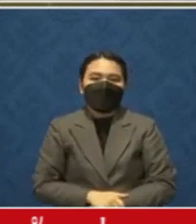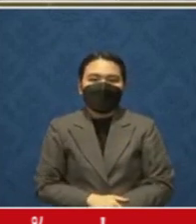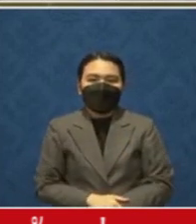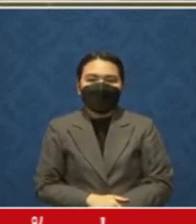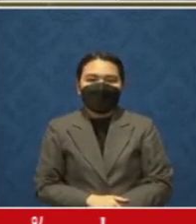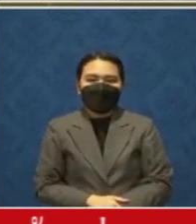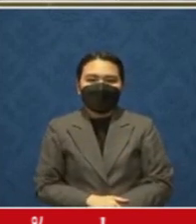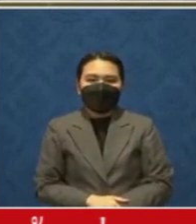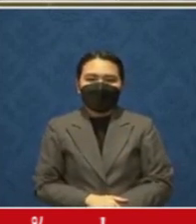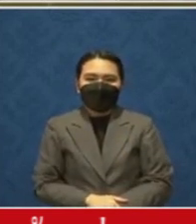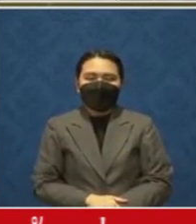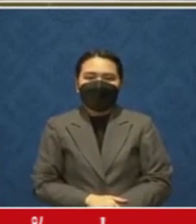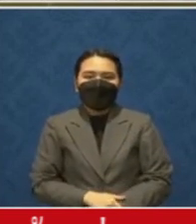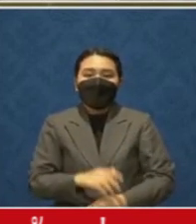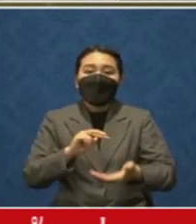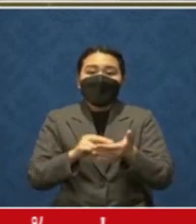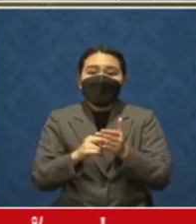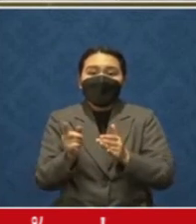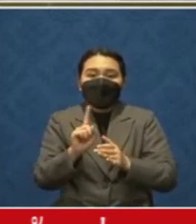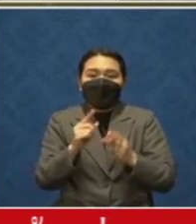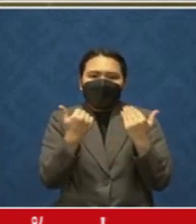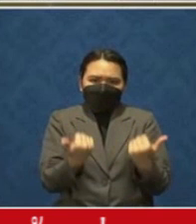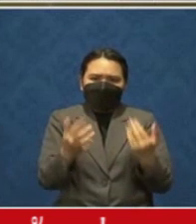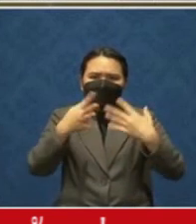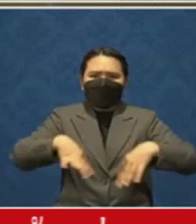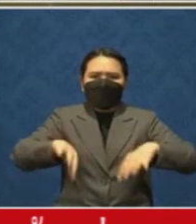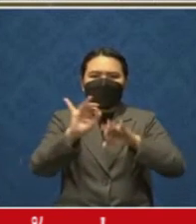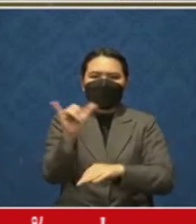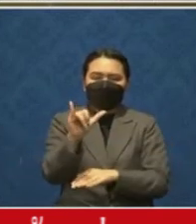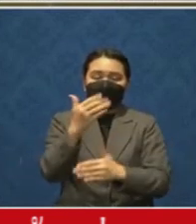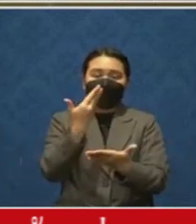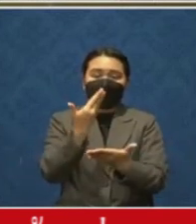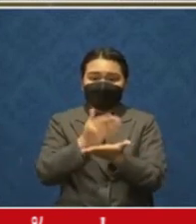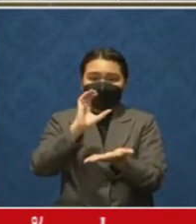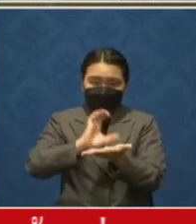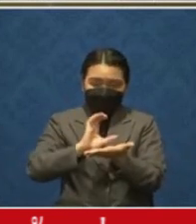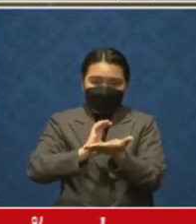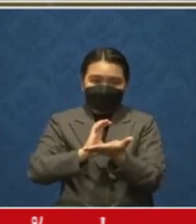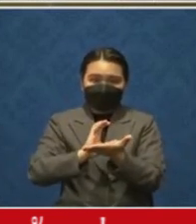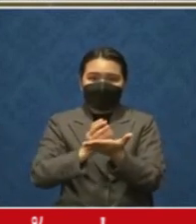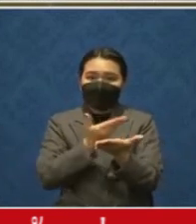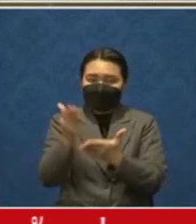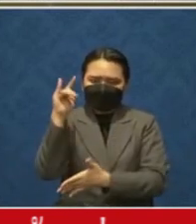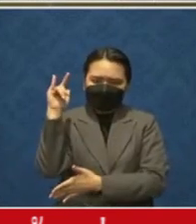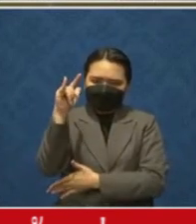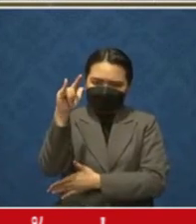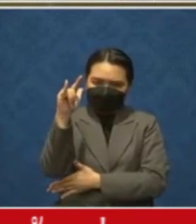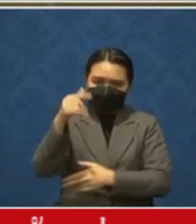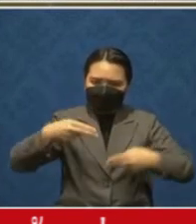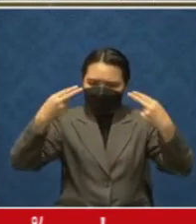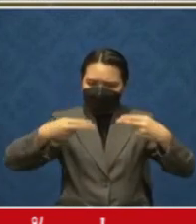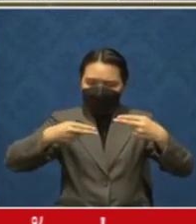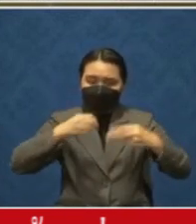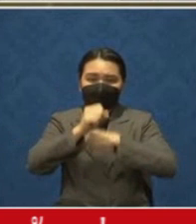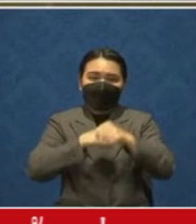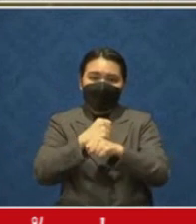ครับดังนั้นเนี่ยยังไม่มีความจำเป็นใดๆนะครับที่จะต้องมาตั้งงบประมาณในการจัดซื้อเครื่องบินรบท